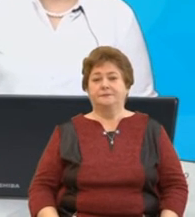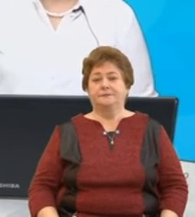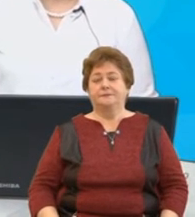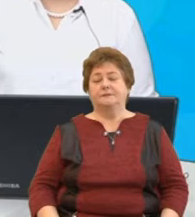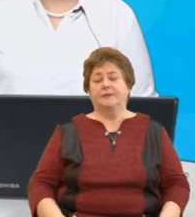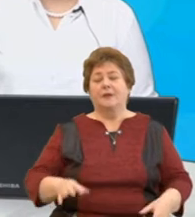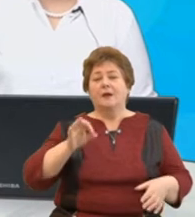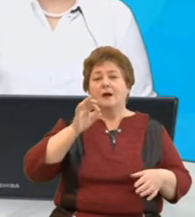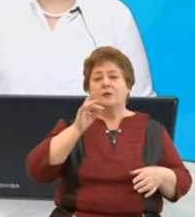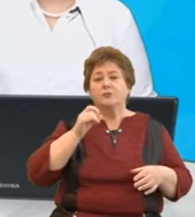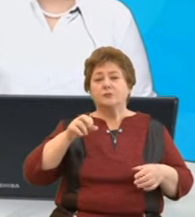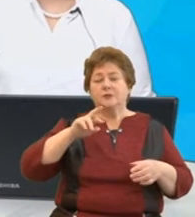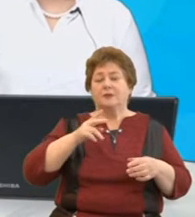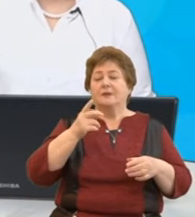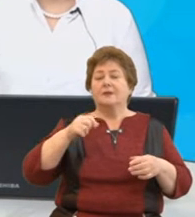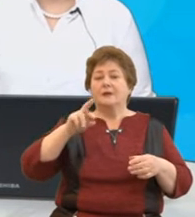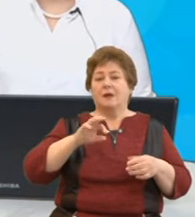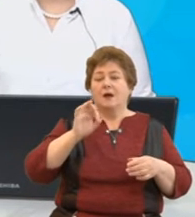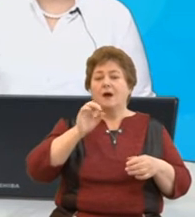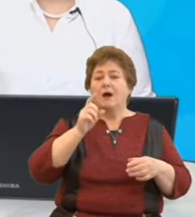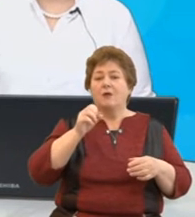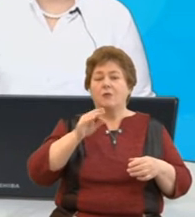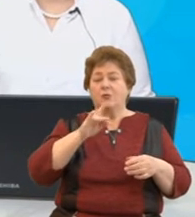орудие для охоты